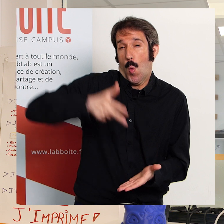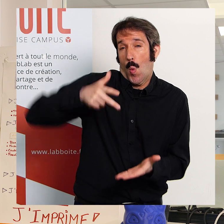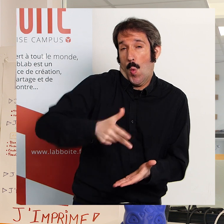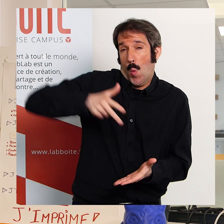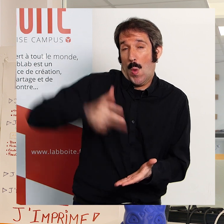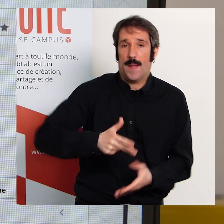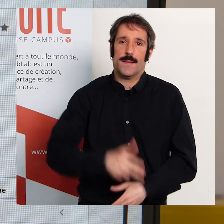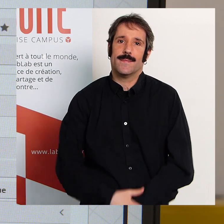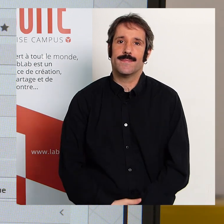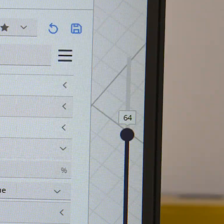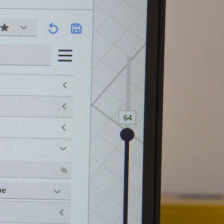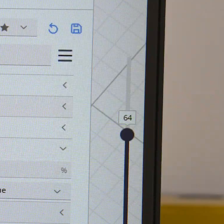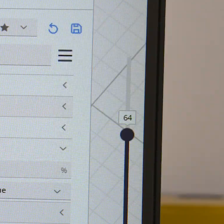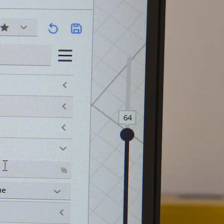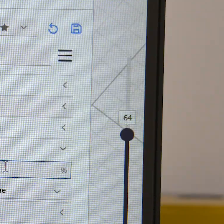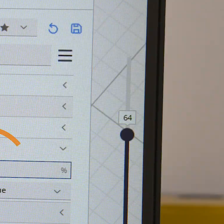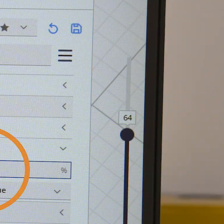de fil.